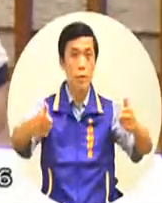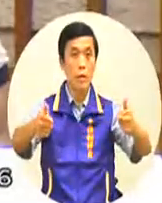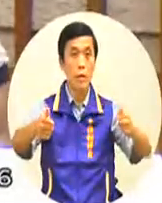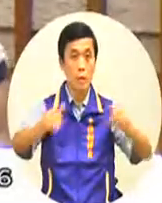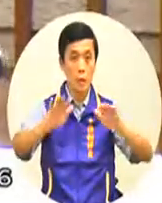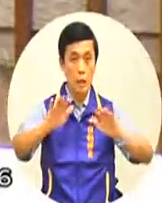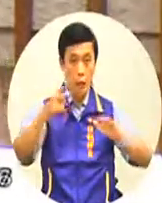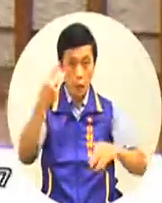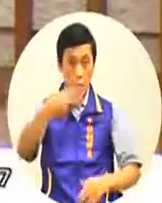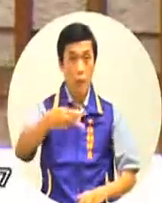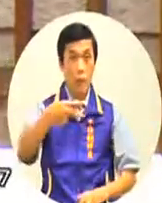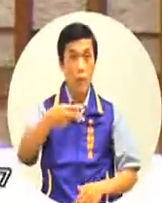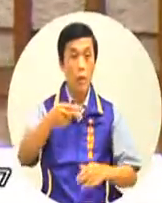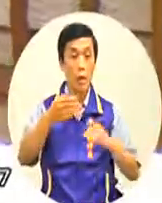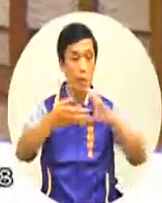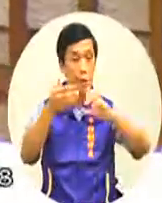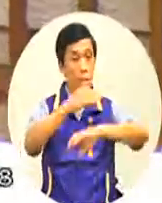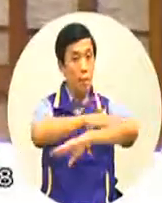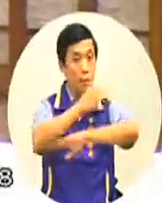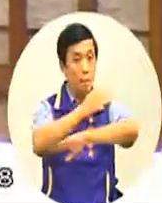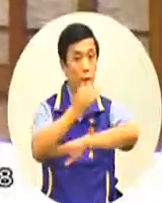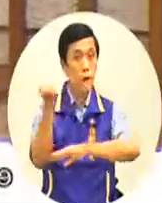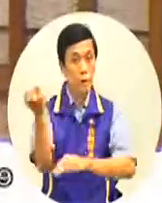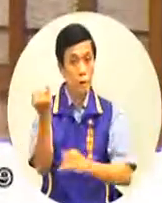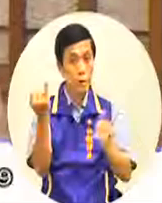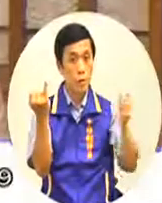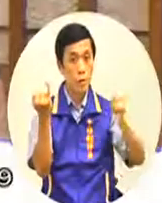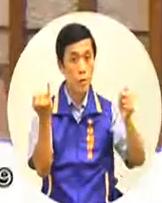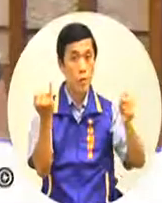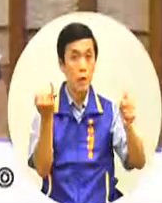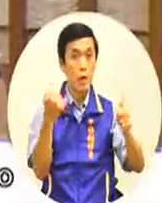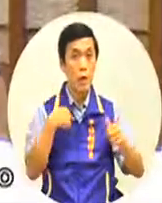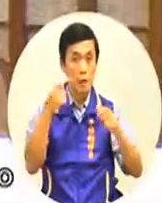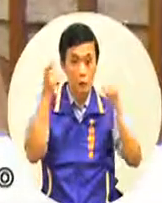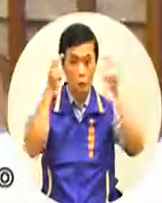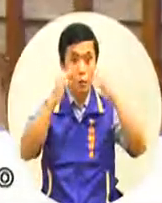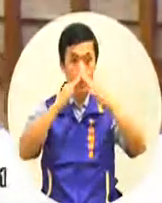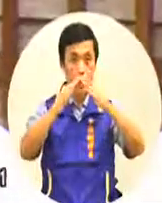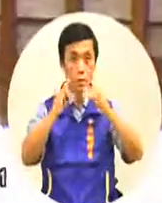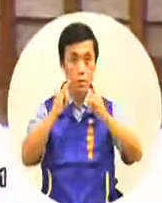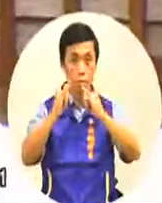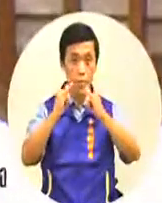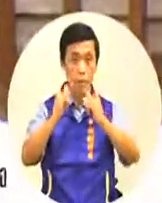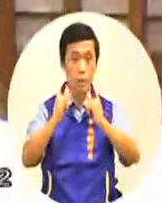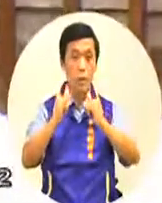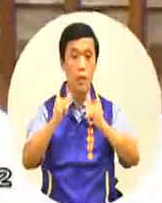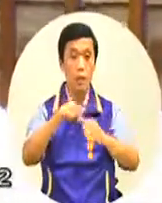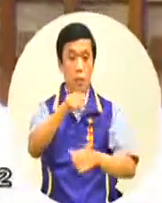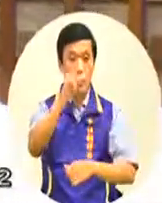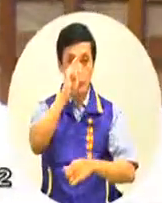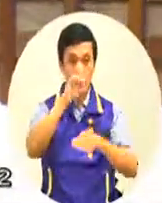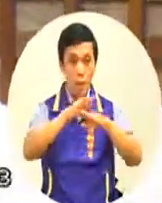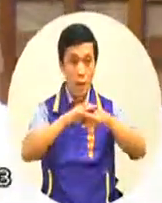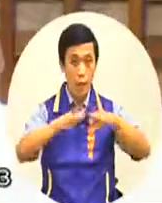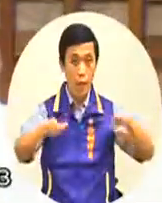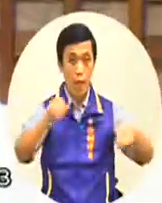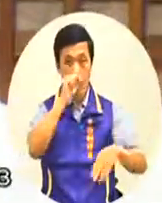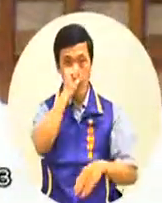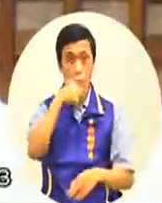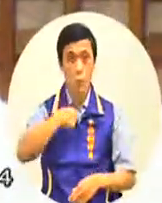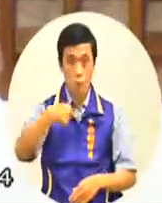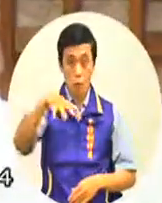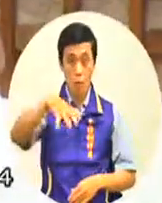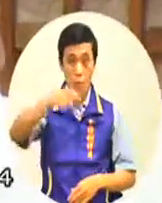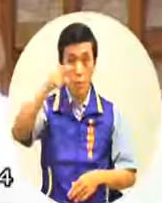咱媒体小姐先生，啊，我敬爱高雄市民，大家午安，大家好。首先，我先